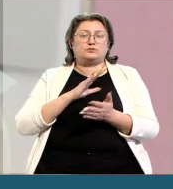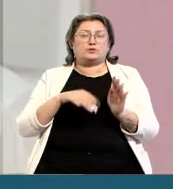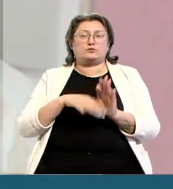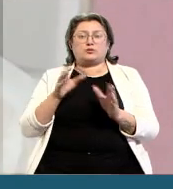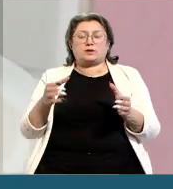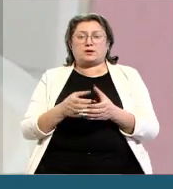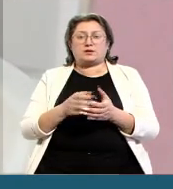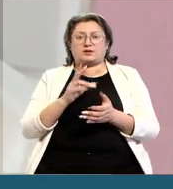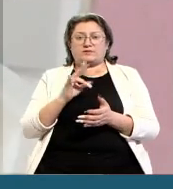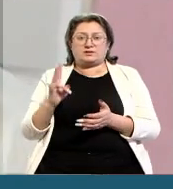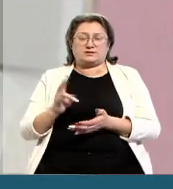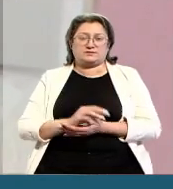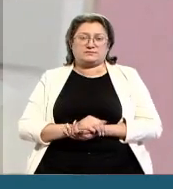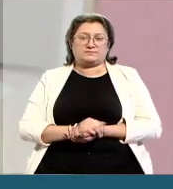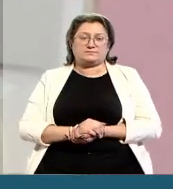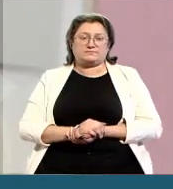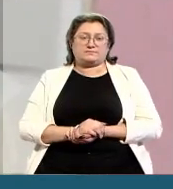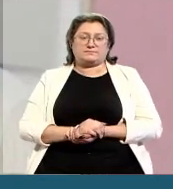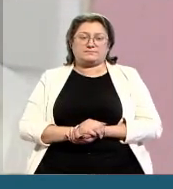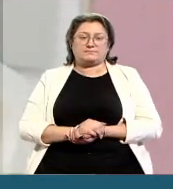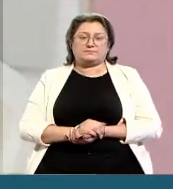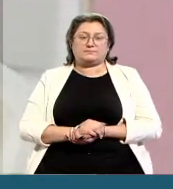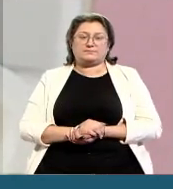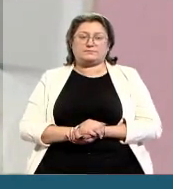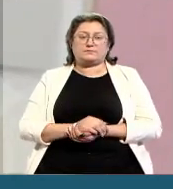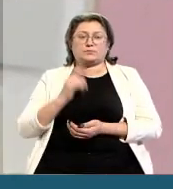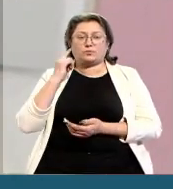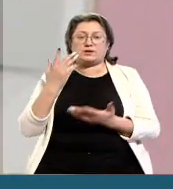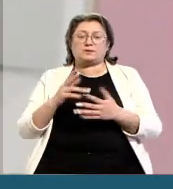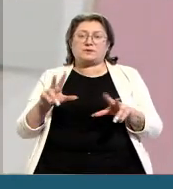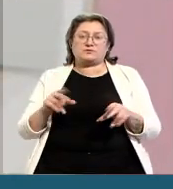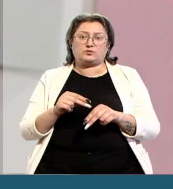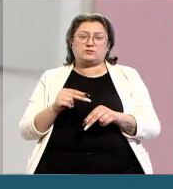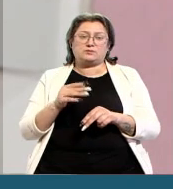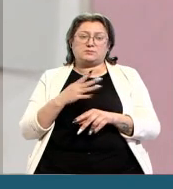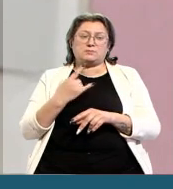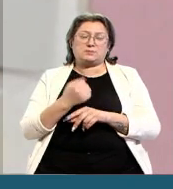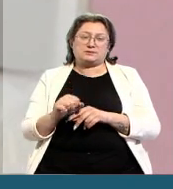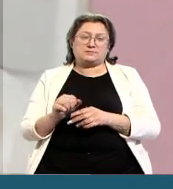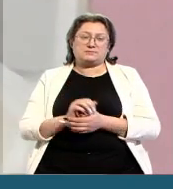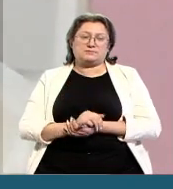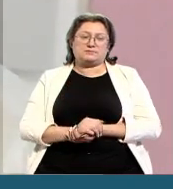жартылай финалдан өтетін командалар арғатай финалда бәсекелестікті қайтан жалғастырады, және финалда ең үздік,